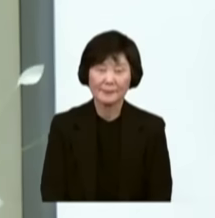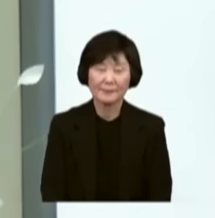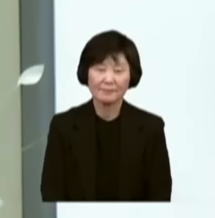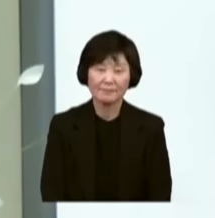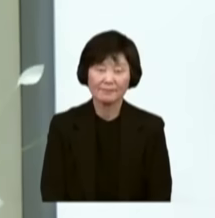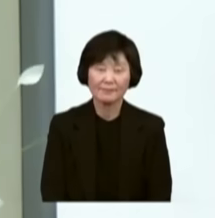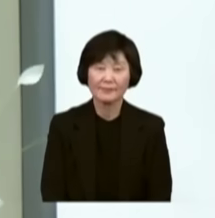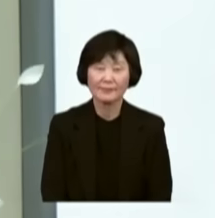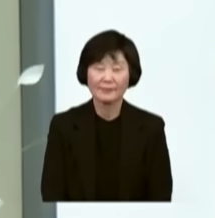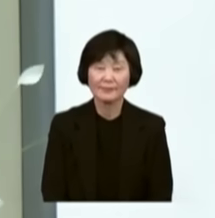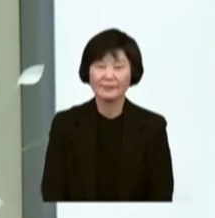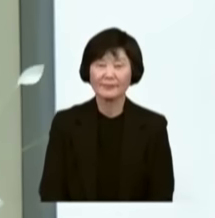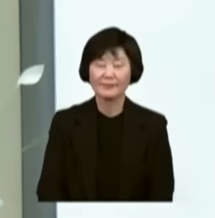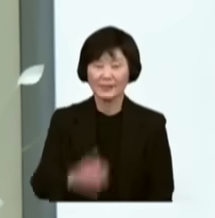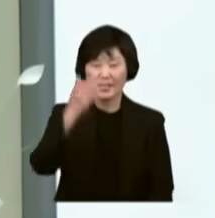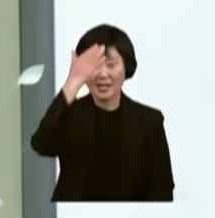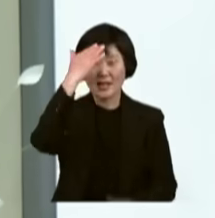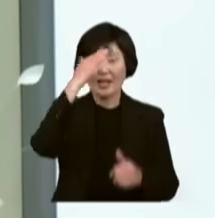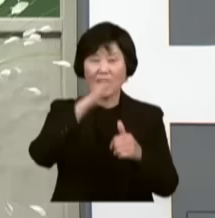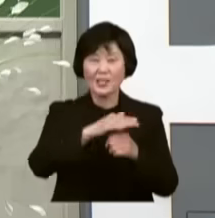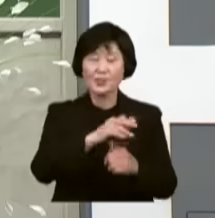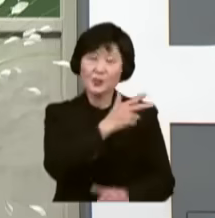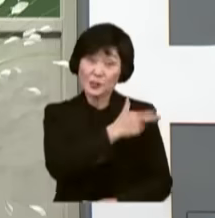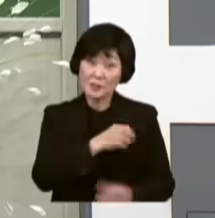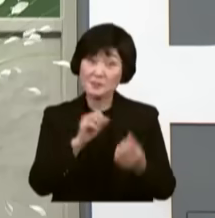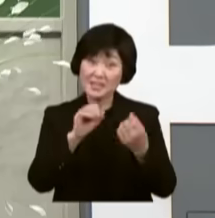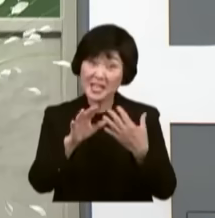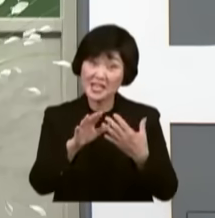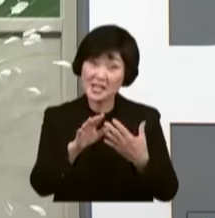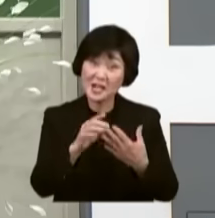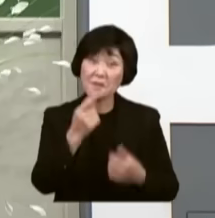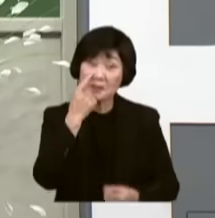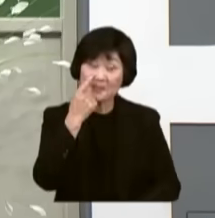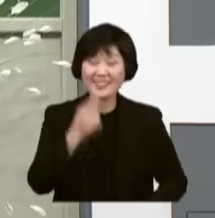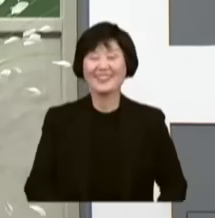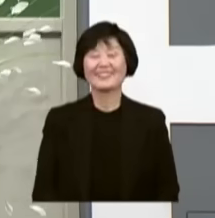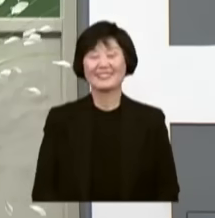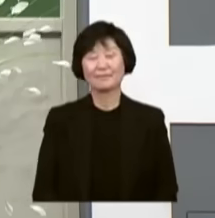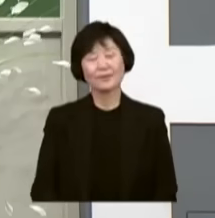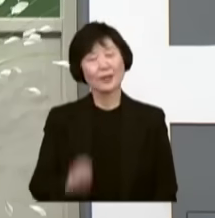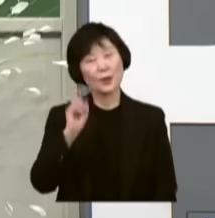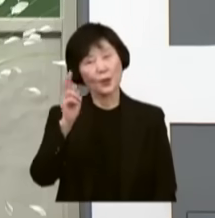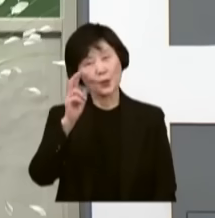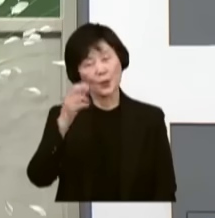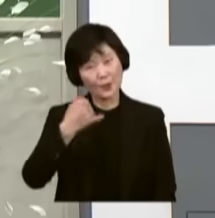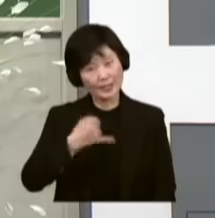안수 집사님 대답하시죠. 우리 집사님 혹시 수빈이